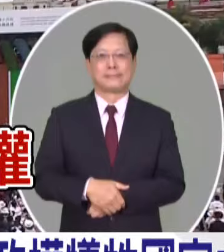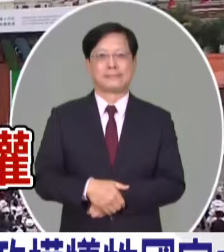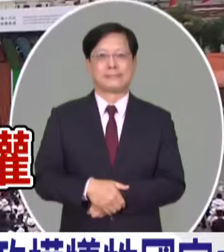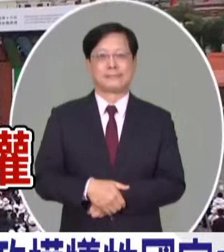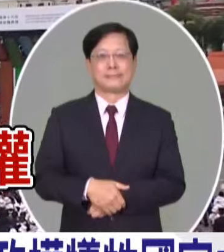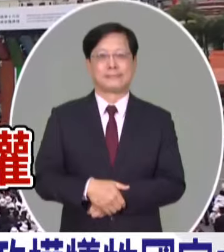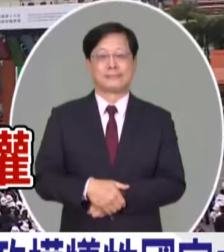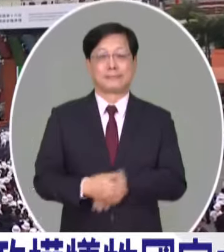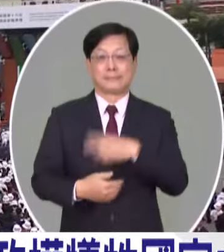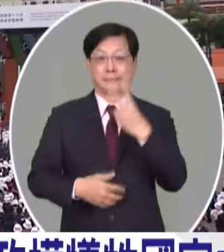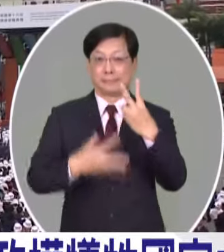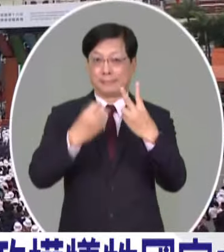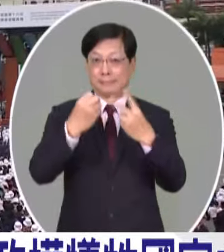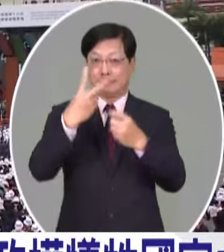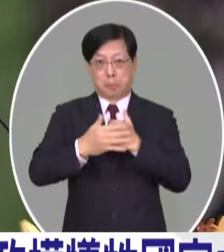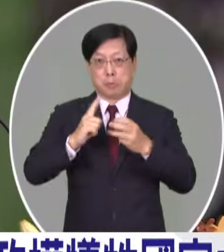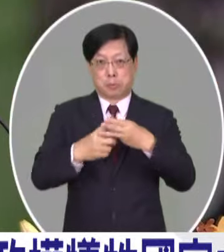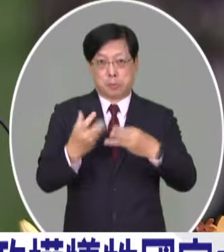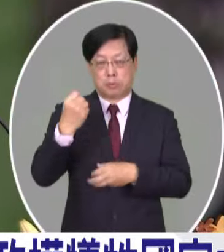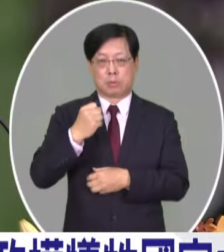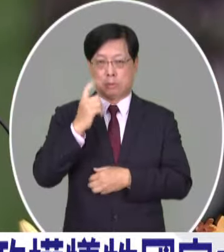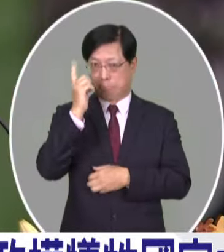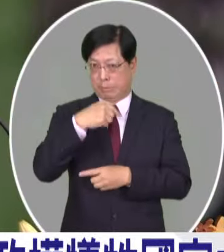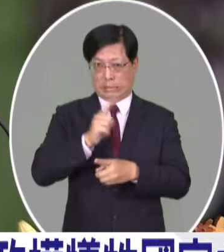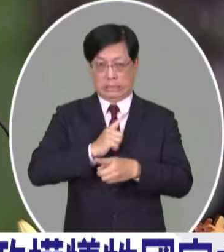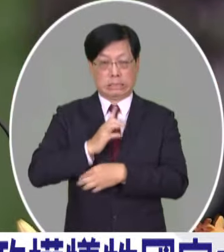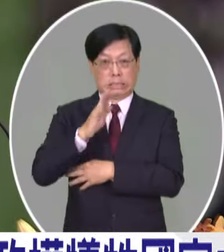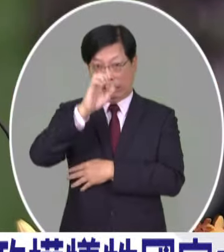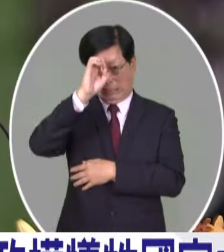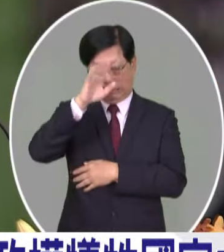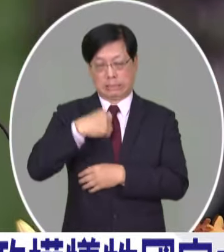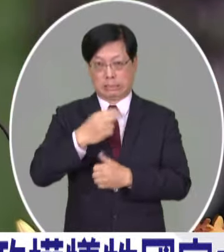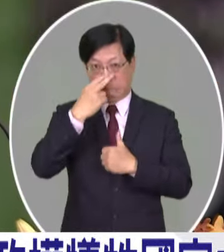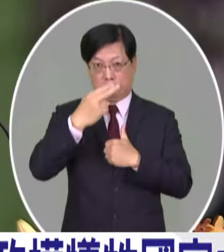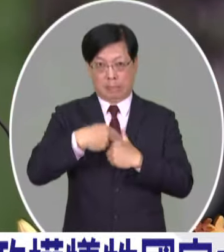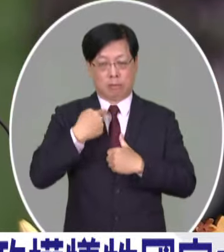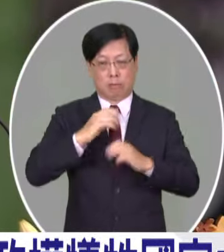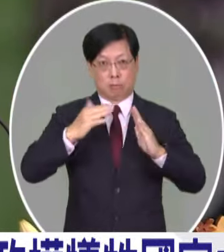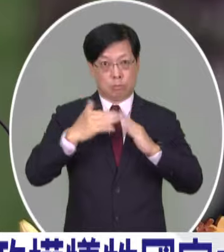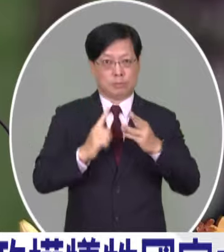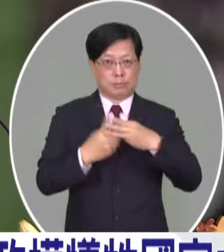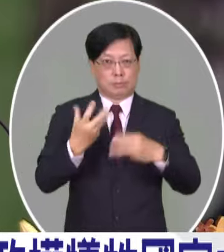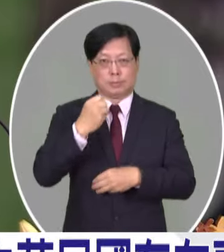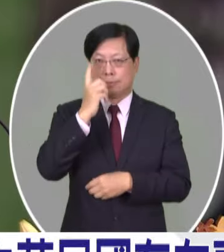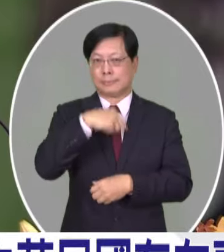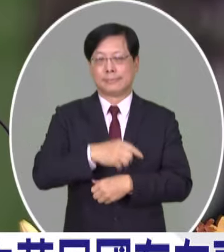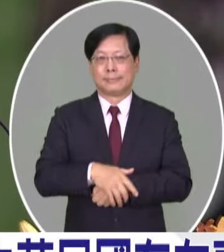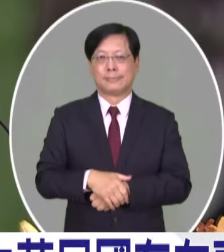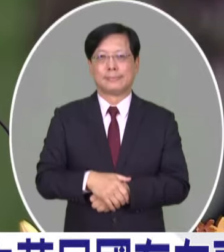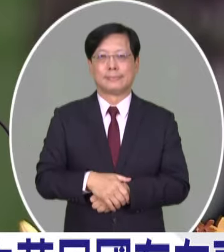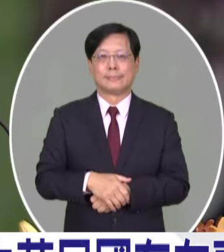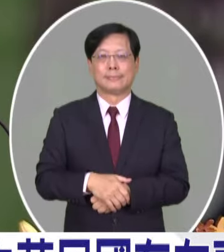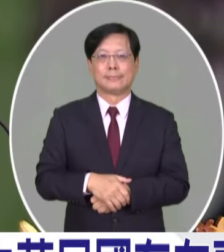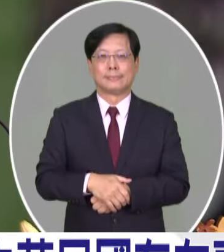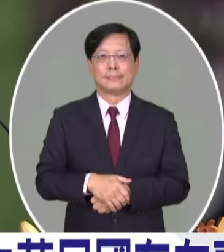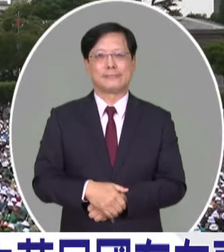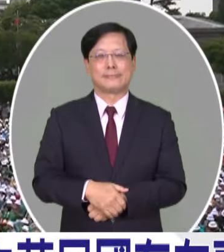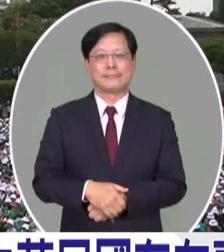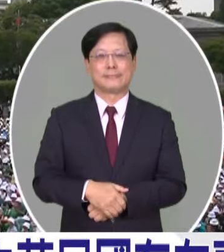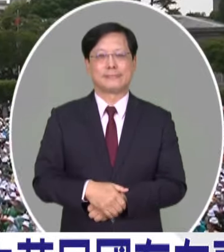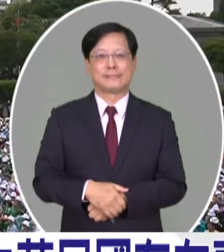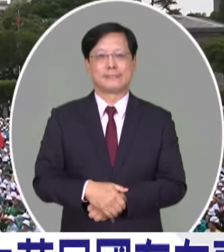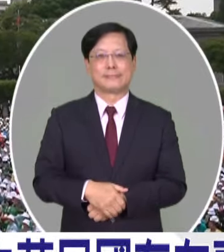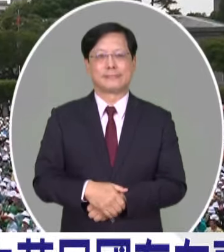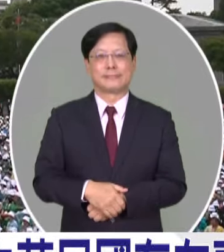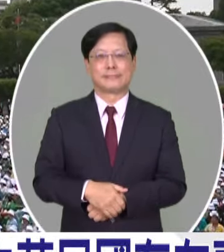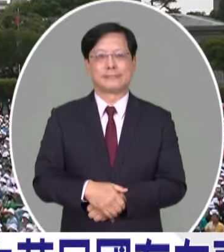并吞护主权，不可为了政权牺牲国家主权。 要安内盼朝野共同让内政